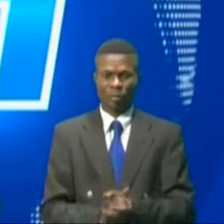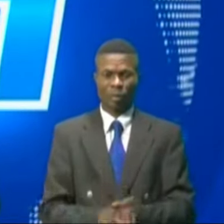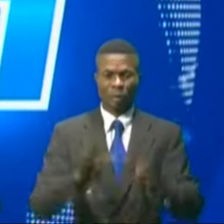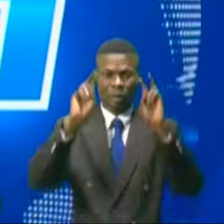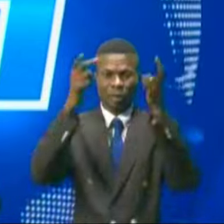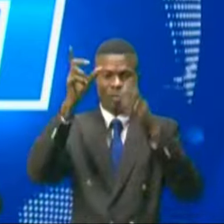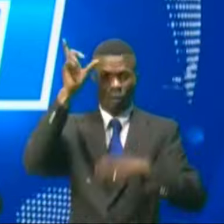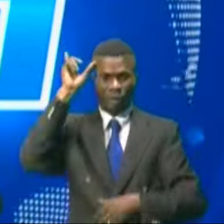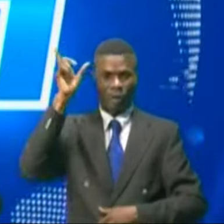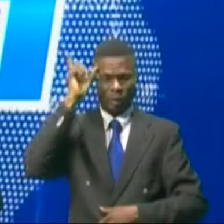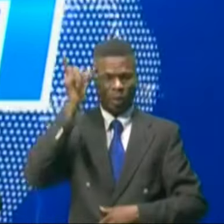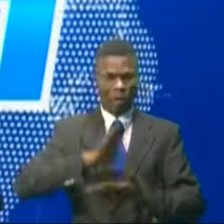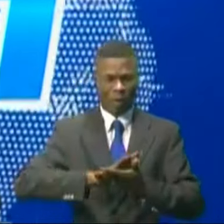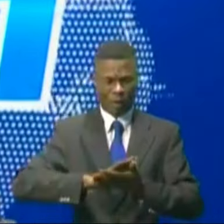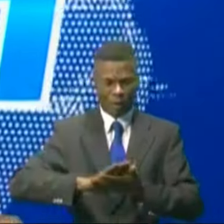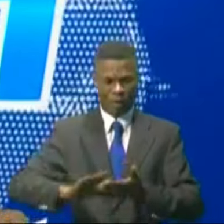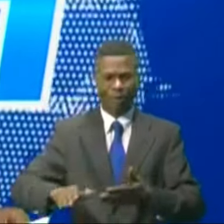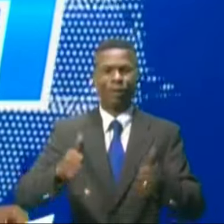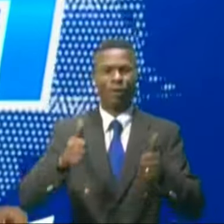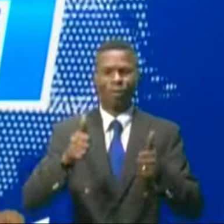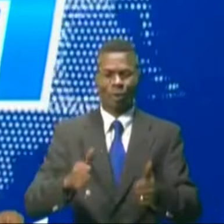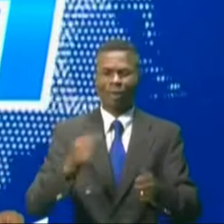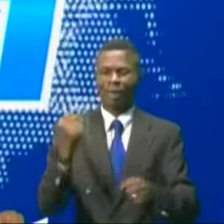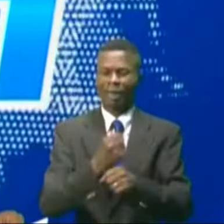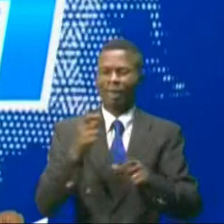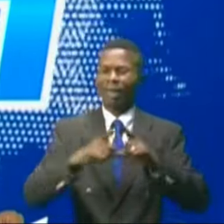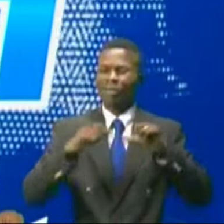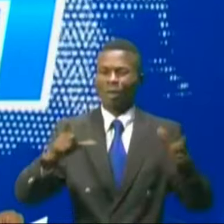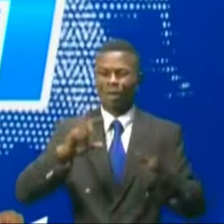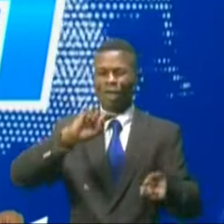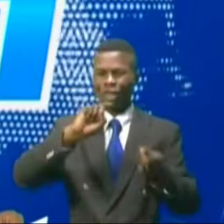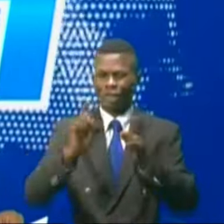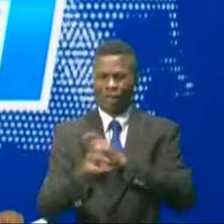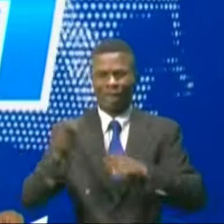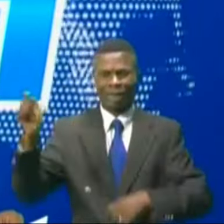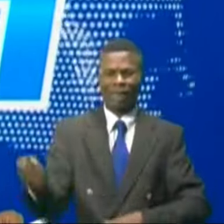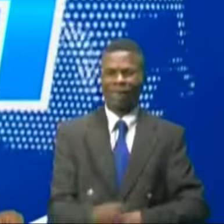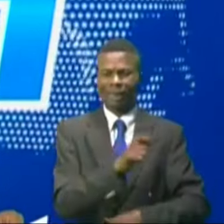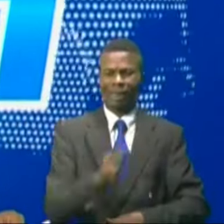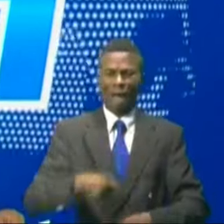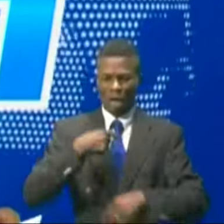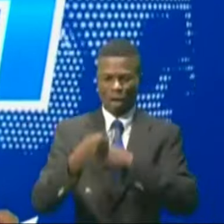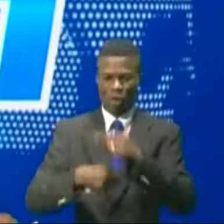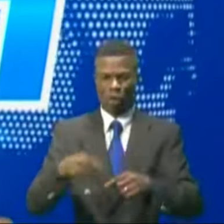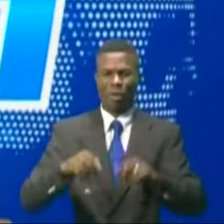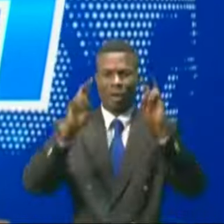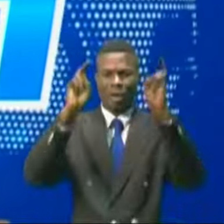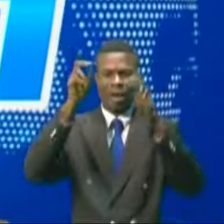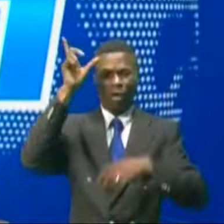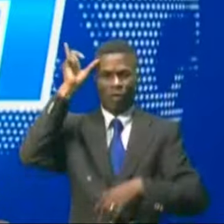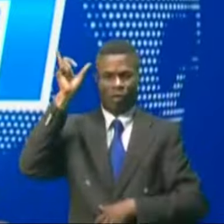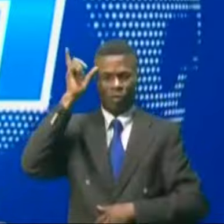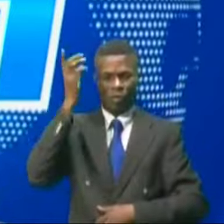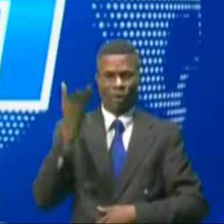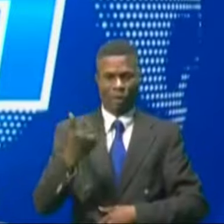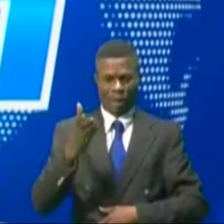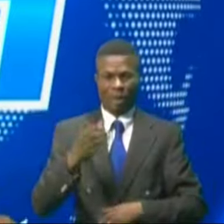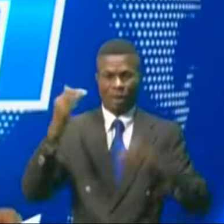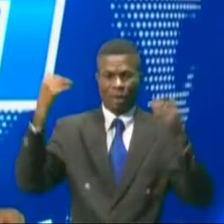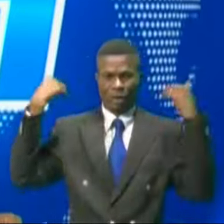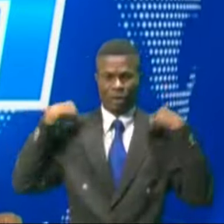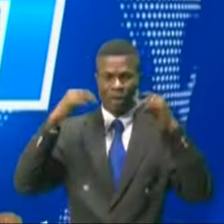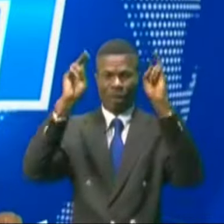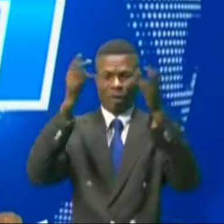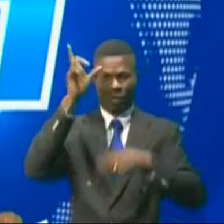Lubumbashi, propre et assaini, ces vastes opérations d'assainissement, salon relancé à la ville cuprifère, travaux lancés par la maire de la ville